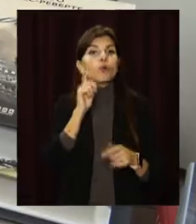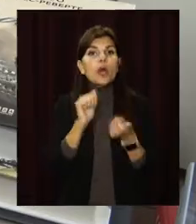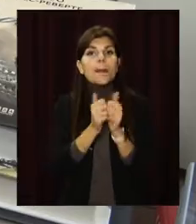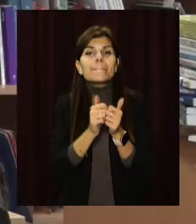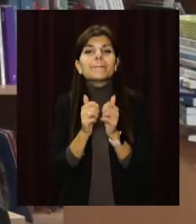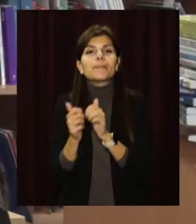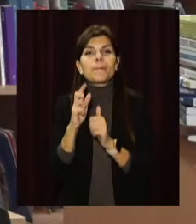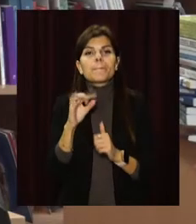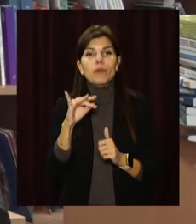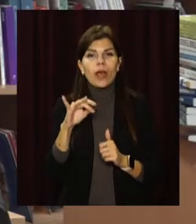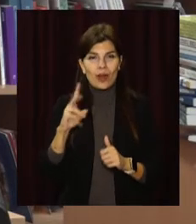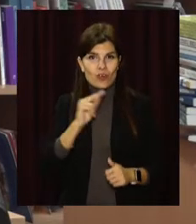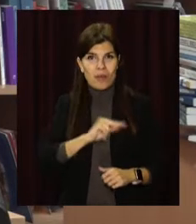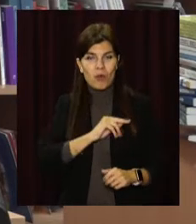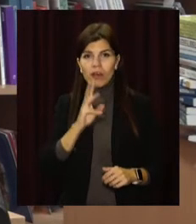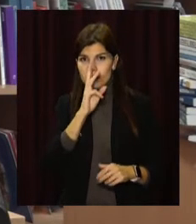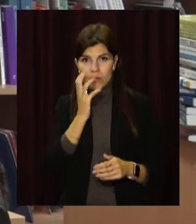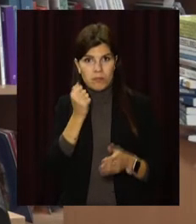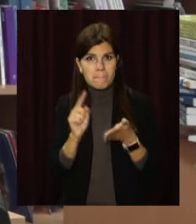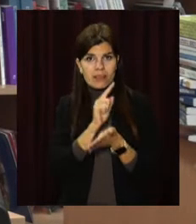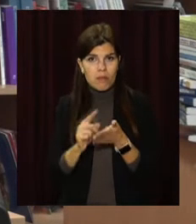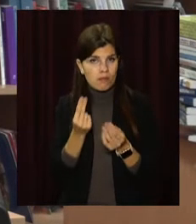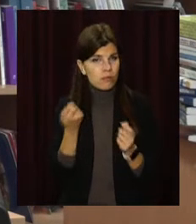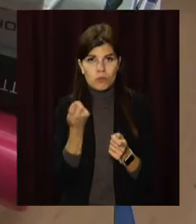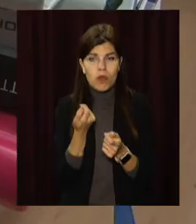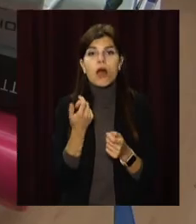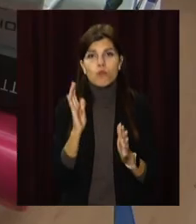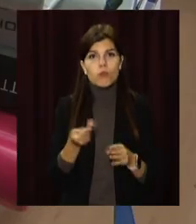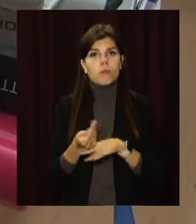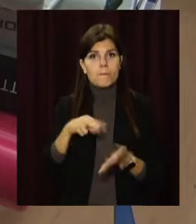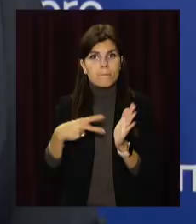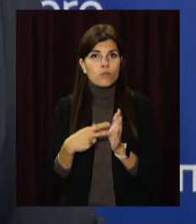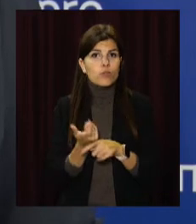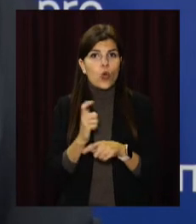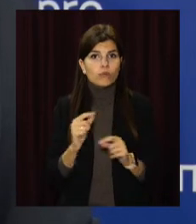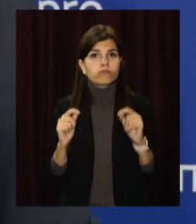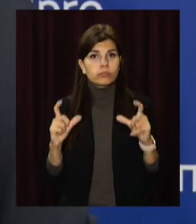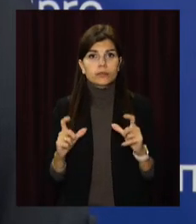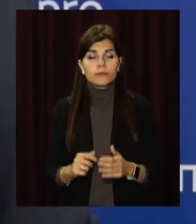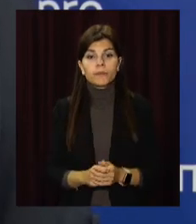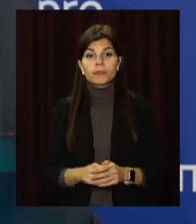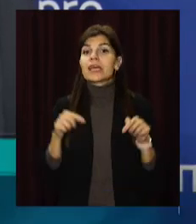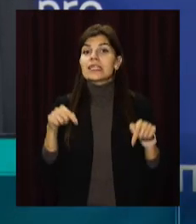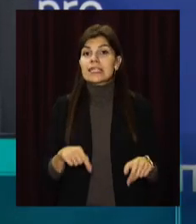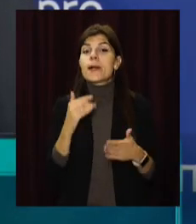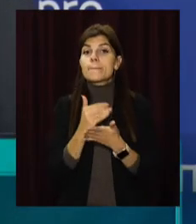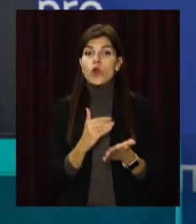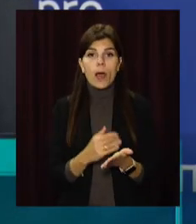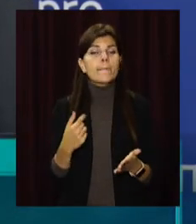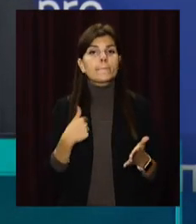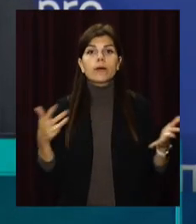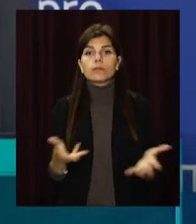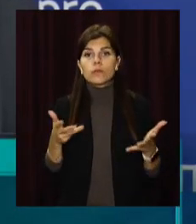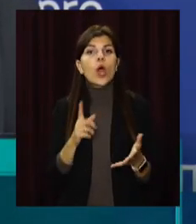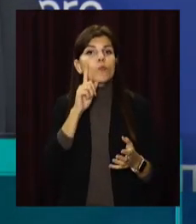платитимуть більше і молодим бібліотекарям, які нині отримують лише мінімальну зарплату. Цією програмою ми стимулюємо